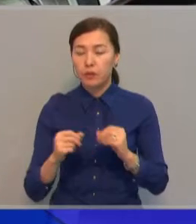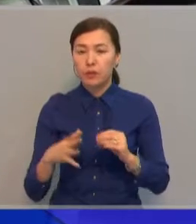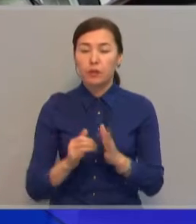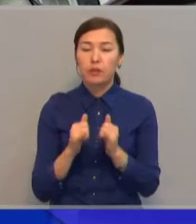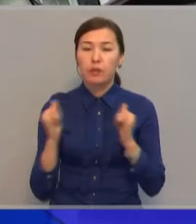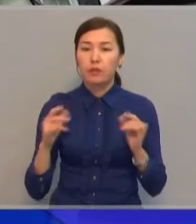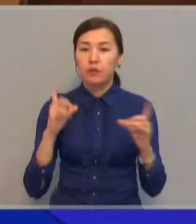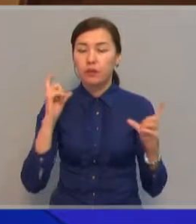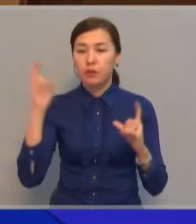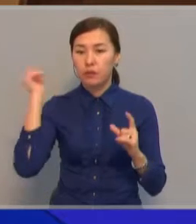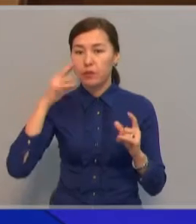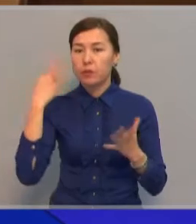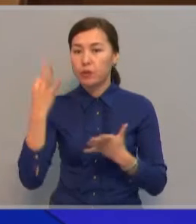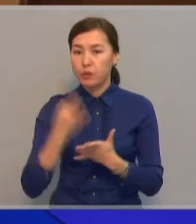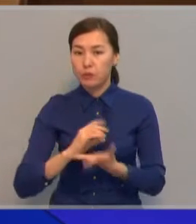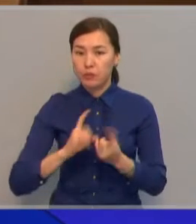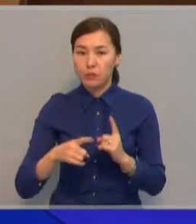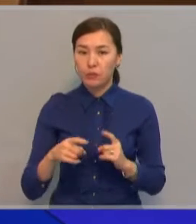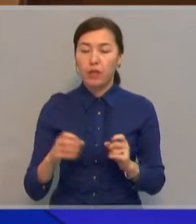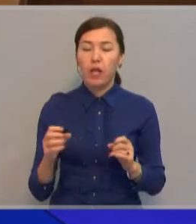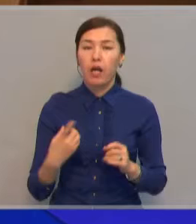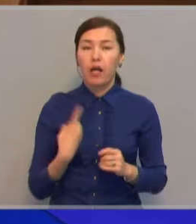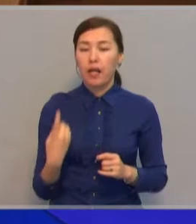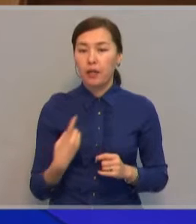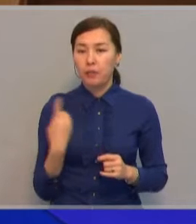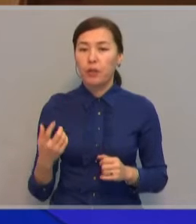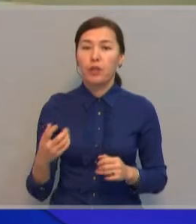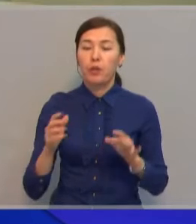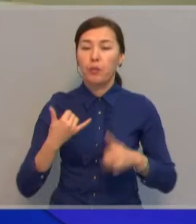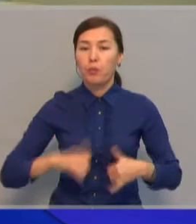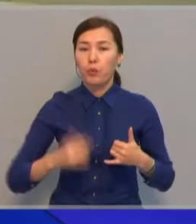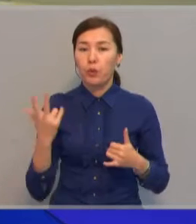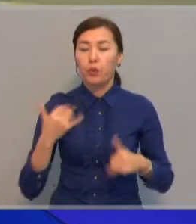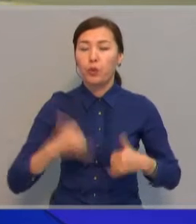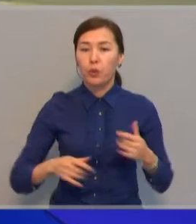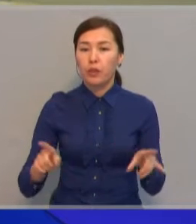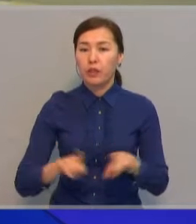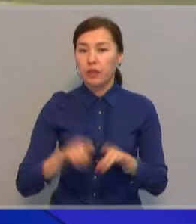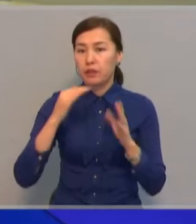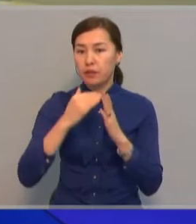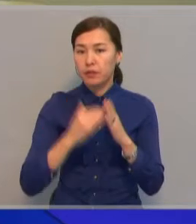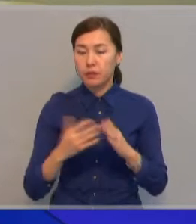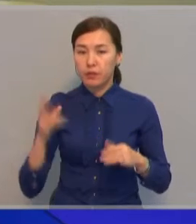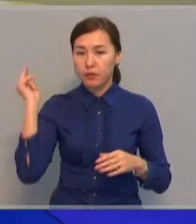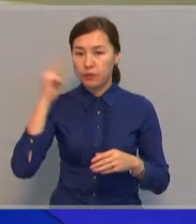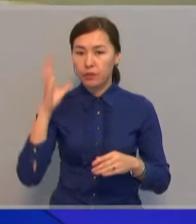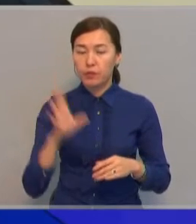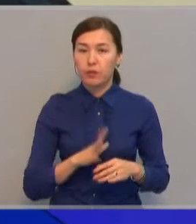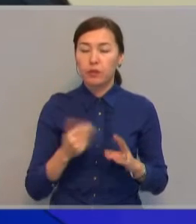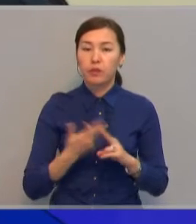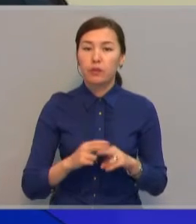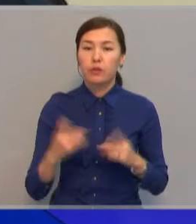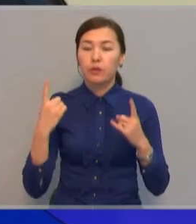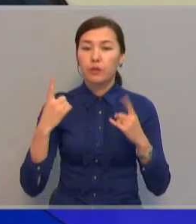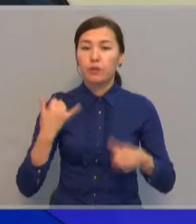білімдерін жетілдіру курсынан өтіп, тәжірибелерін шыңдап, біліктіліктерін арттырған педагогтар, 3 ұстаз деңгейлік бағдарламалар курсынан өткен. Міне